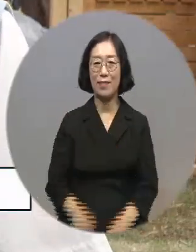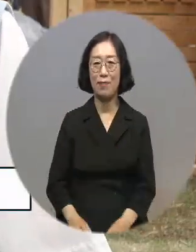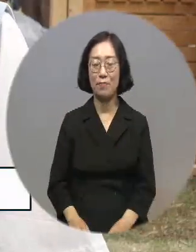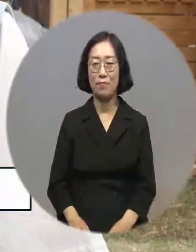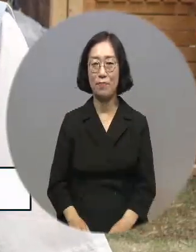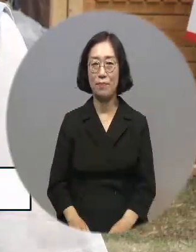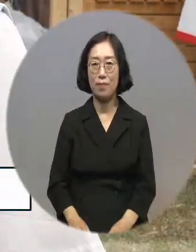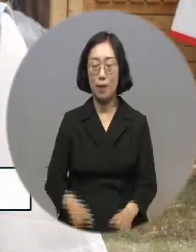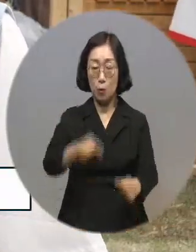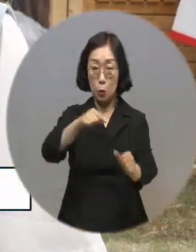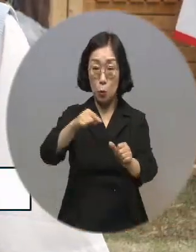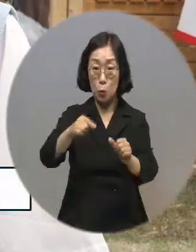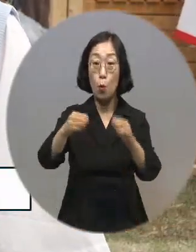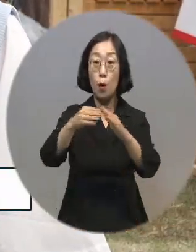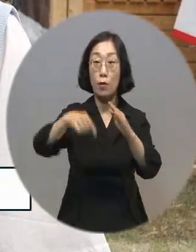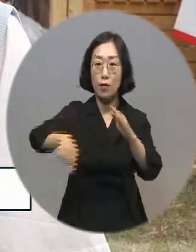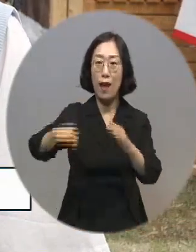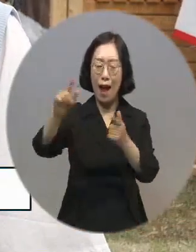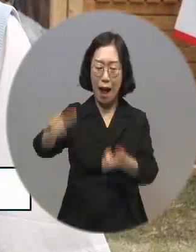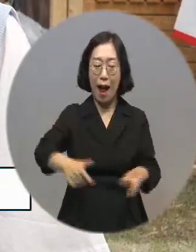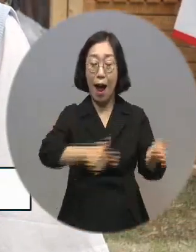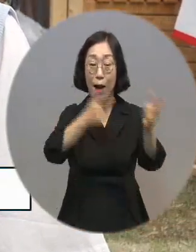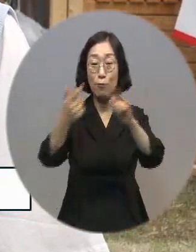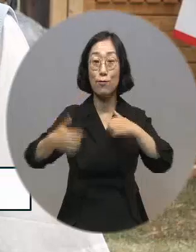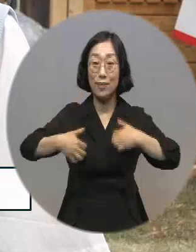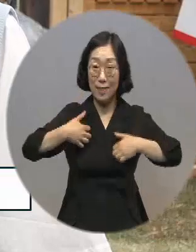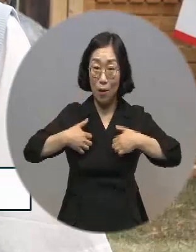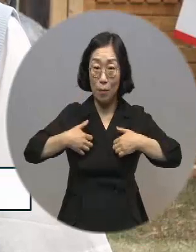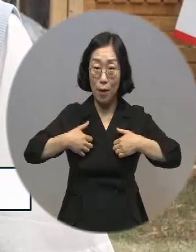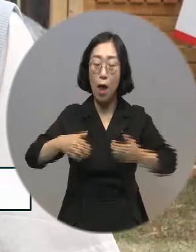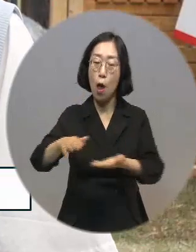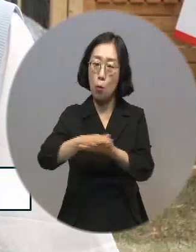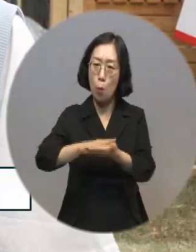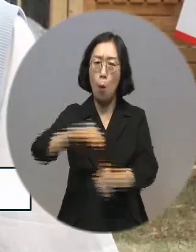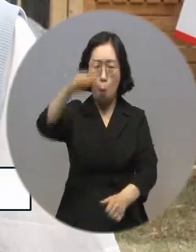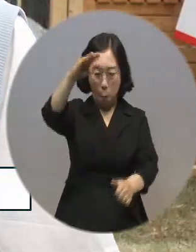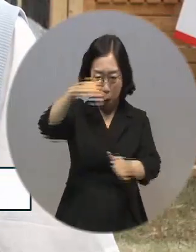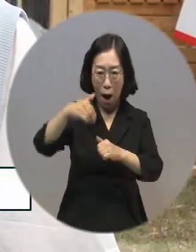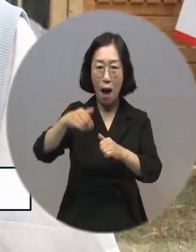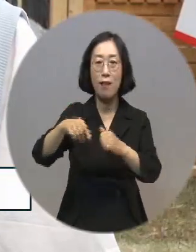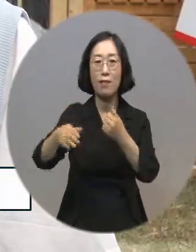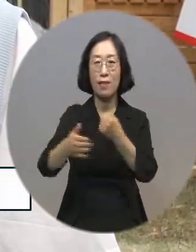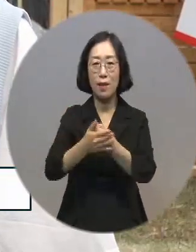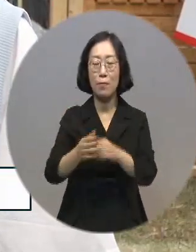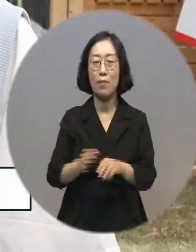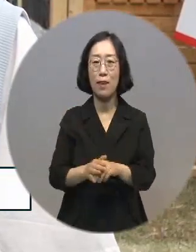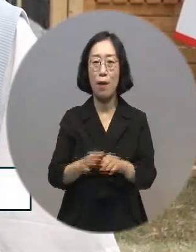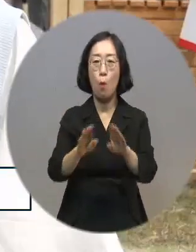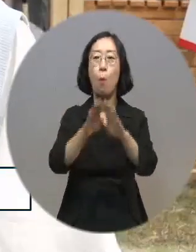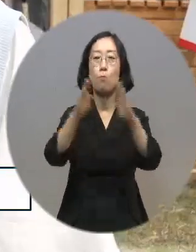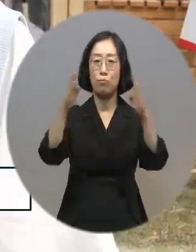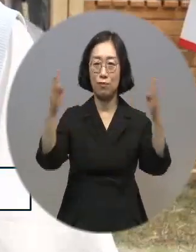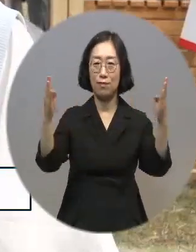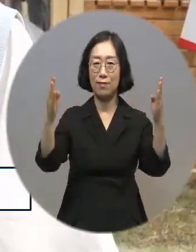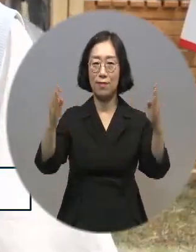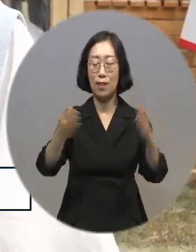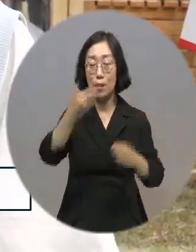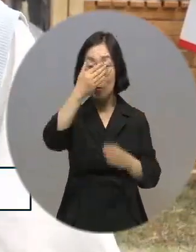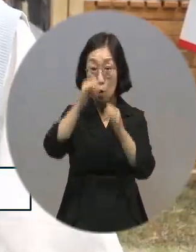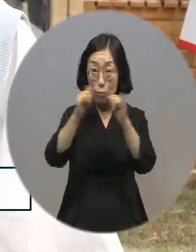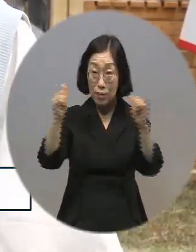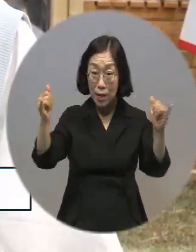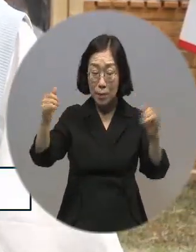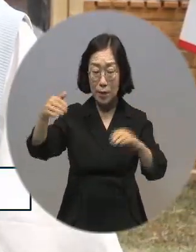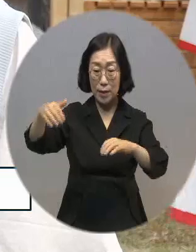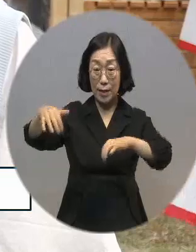국립통일교육원에서 하루 마음껏 누리실 수 있게 해드리고 싶다, 이렇게 해서 저희가 수유동 오픈하우스를 기획을 했고요. 청년들이 많이